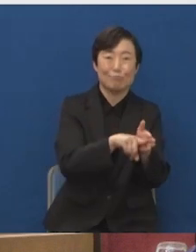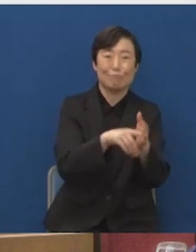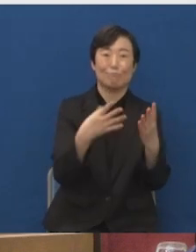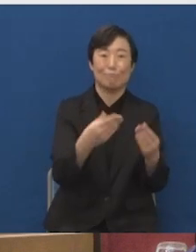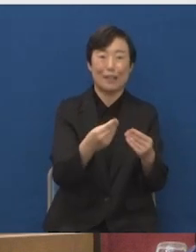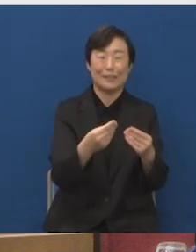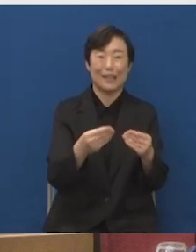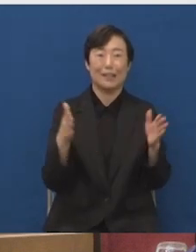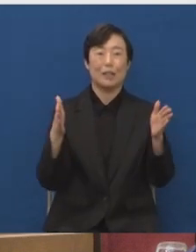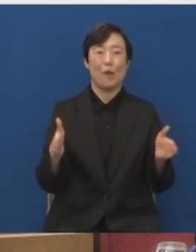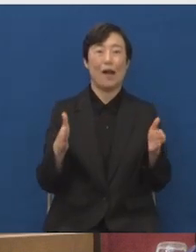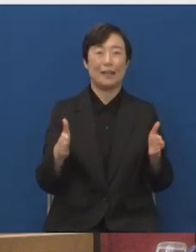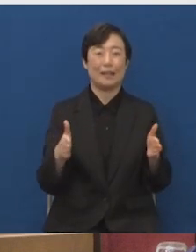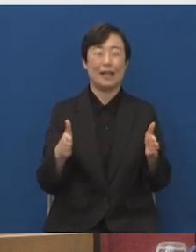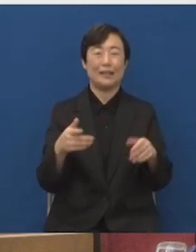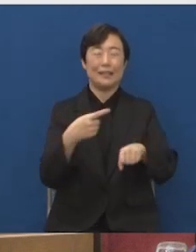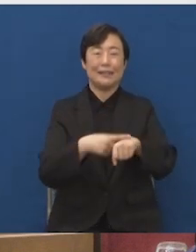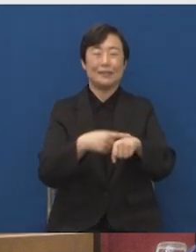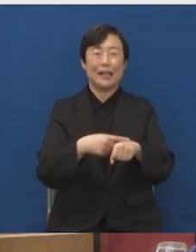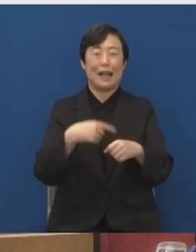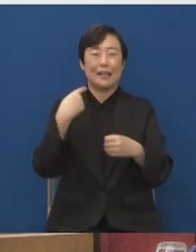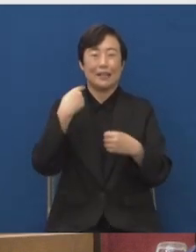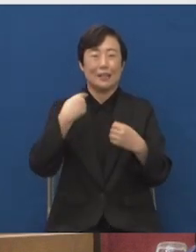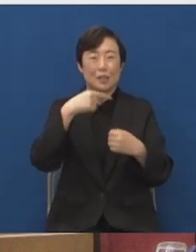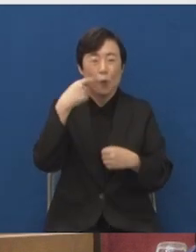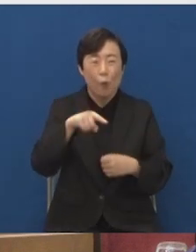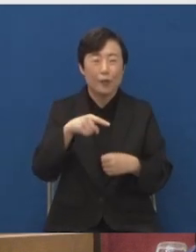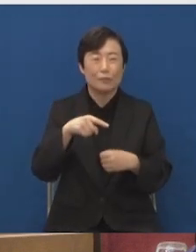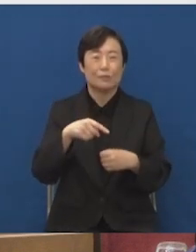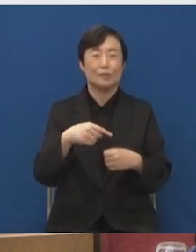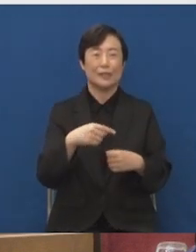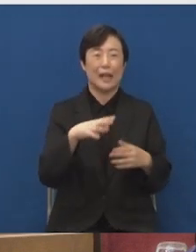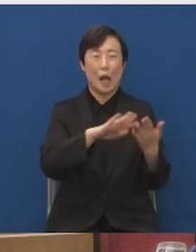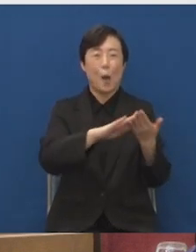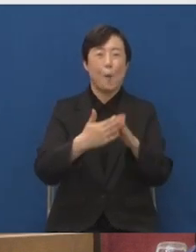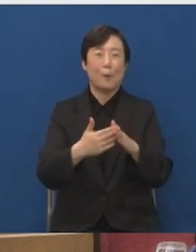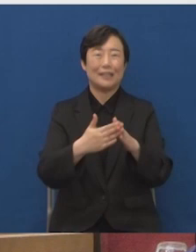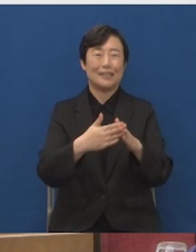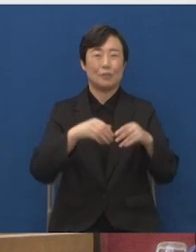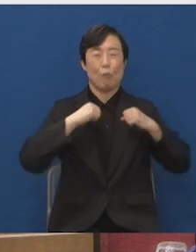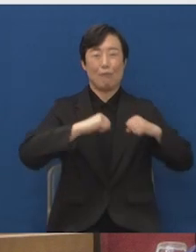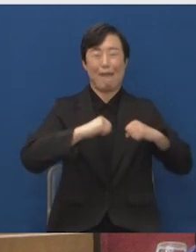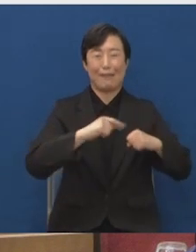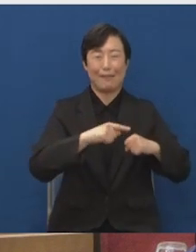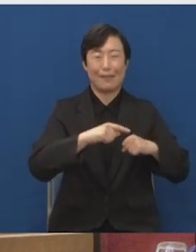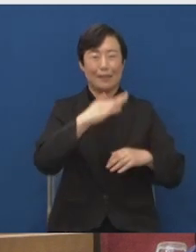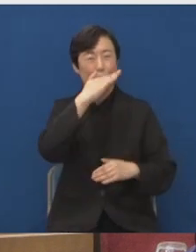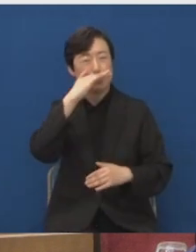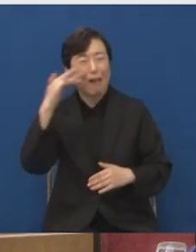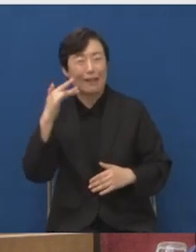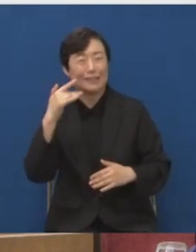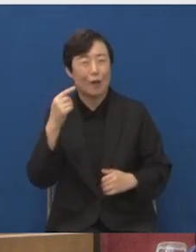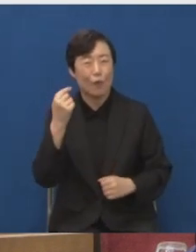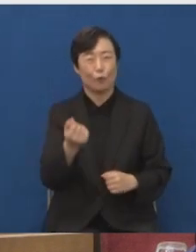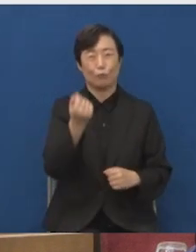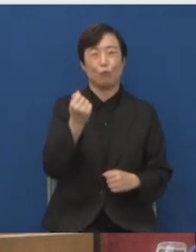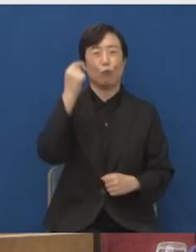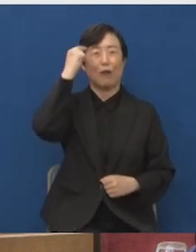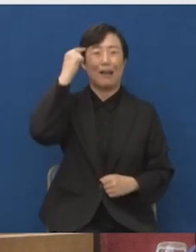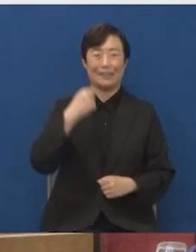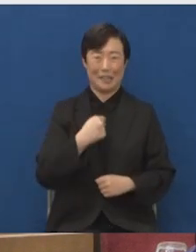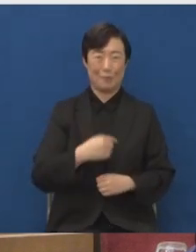この間、質の高い公教育をはじめ、京都が持つ町のポテンシャル、素晴らしさを改めて強く感じているところでござい